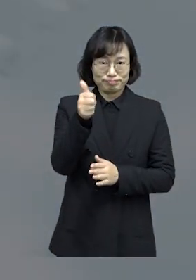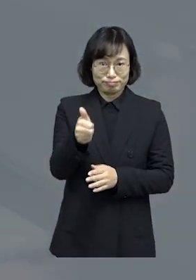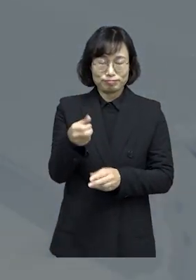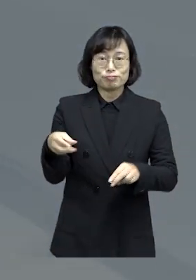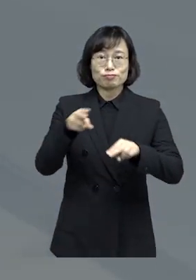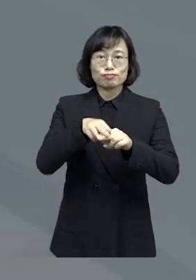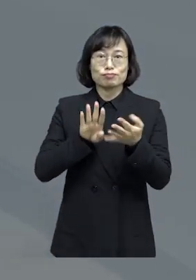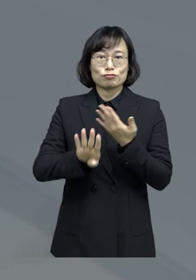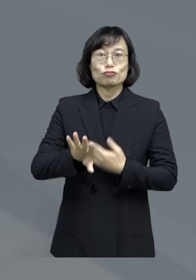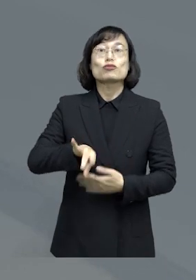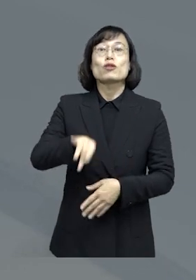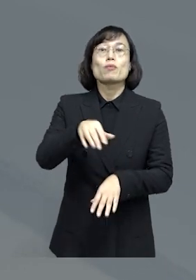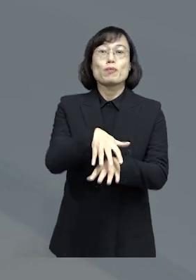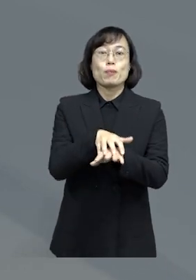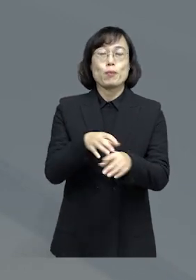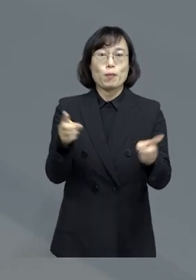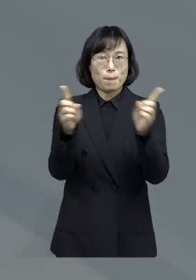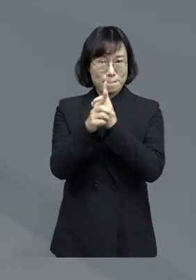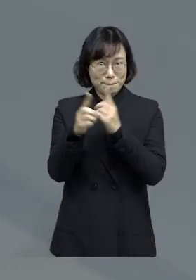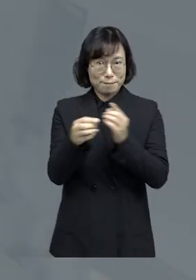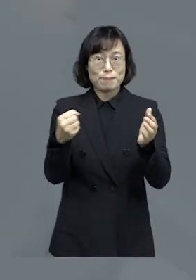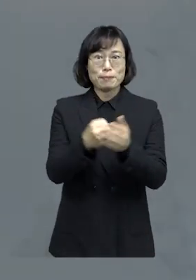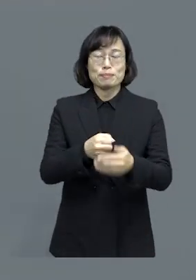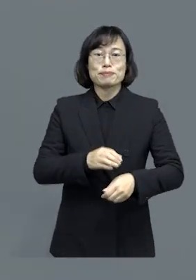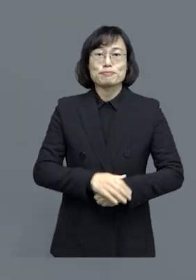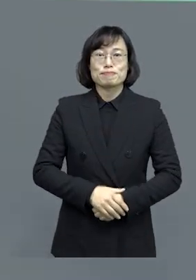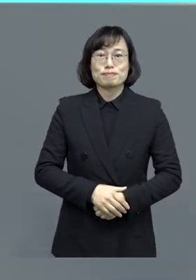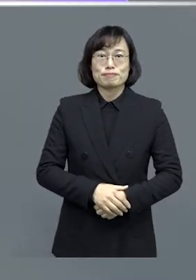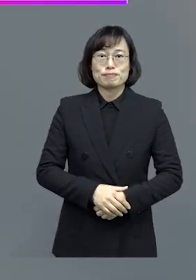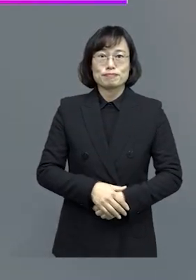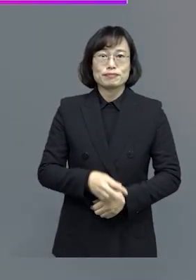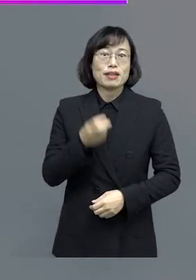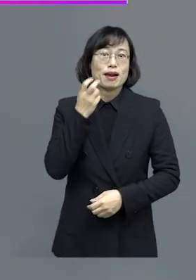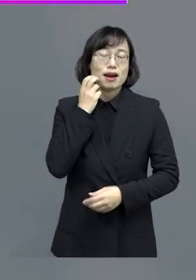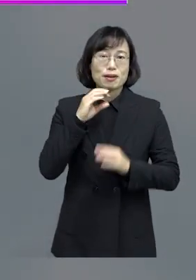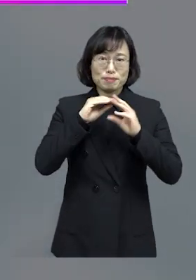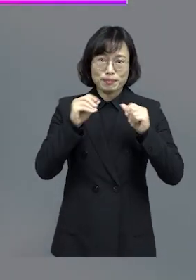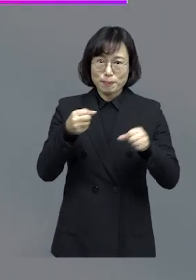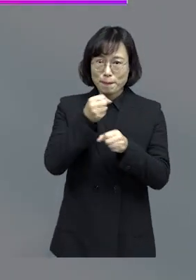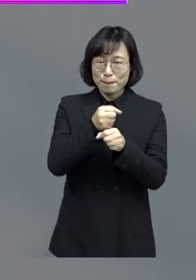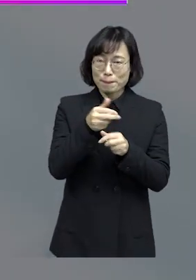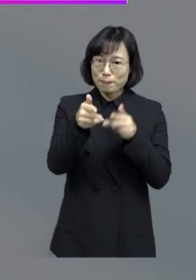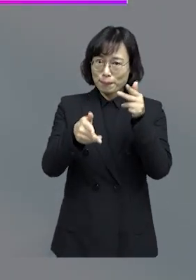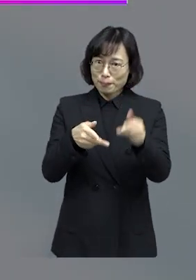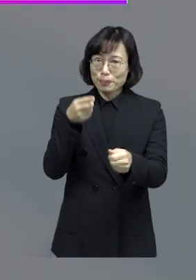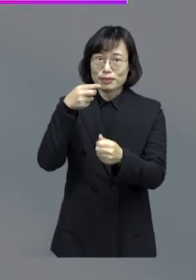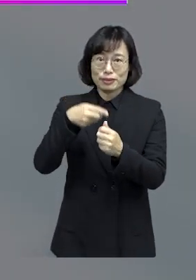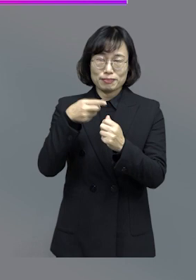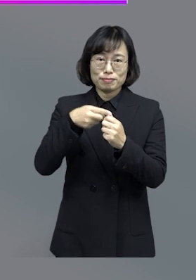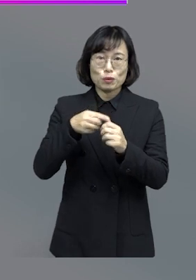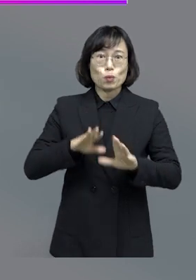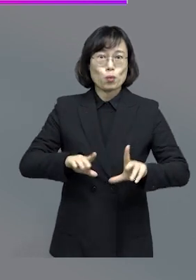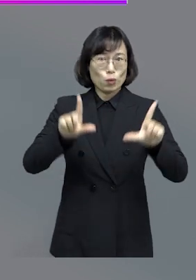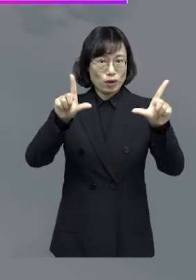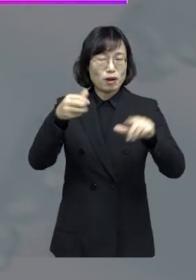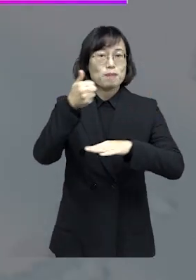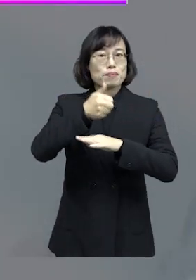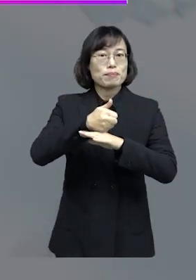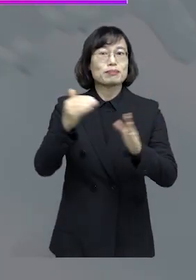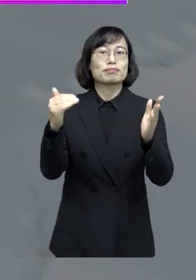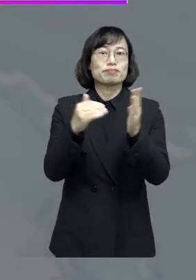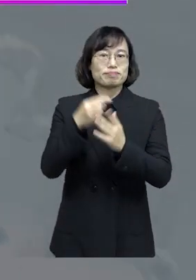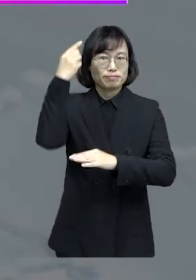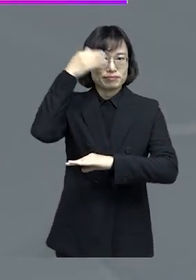나동현 시장 취임 후 첫 조직 개편안이 확정됐습니다. 차송 공동주택지구 조성 사업 1단계가 올